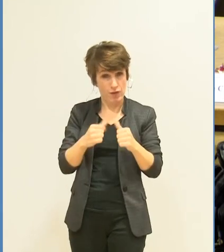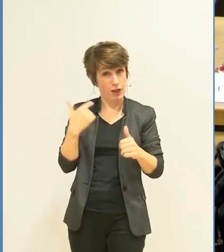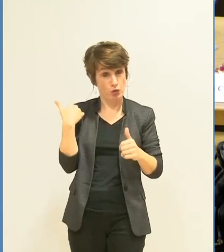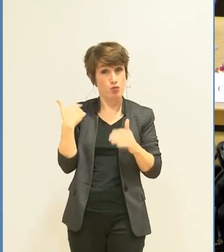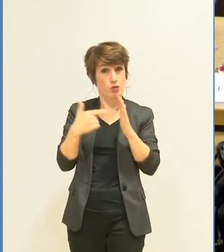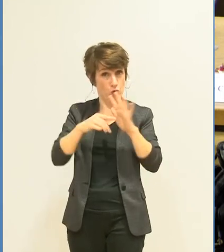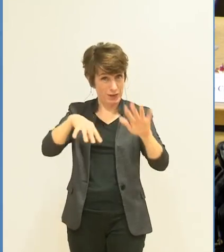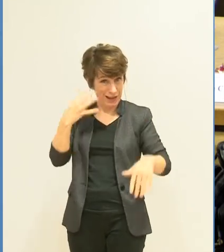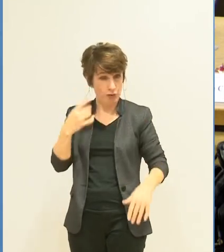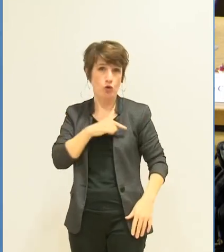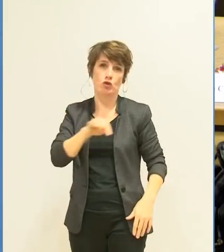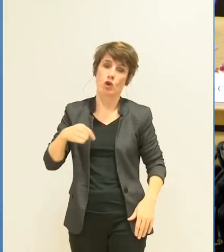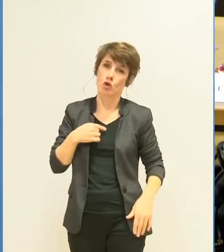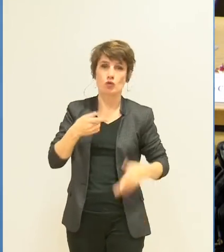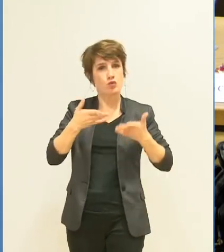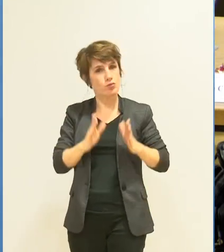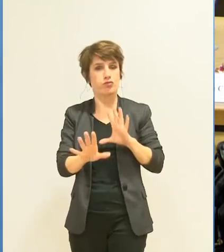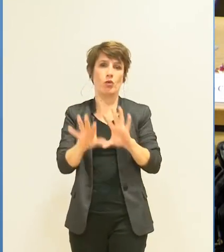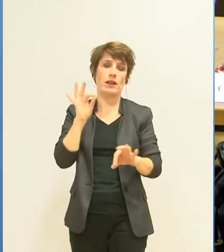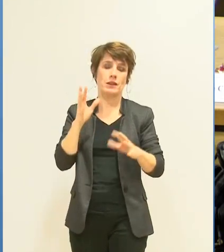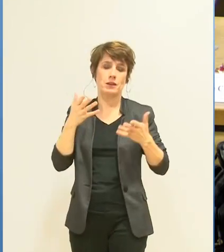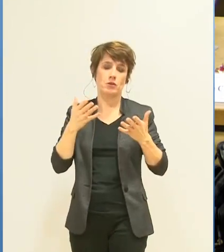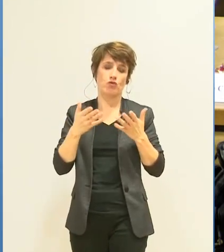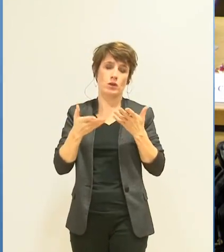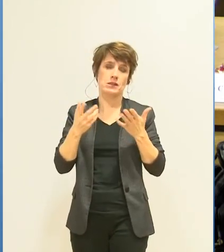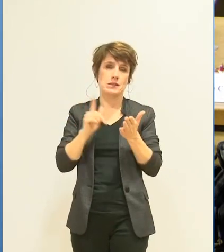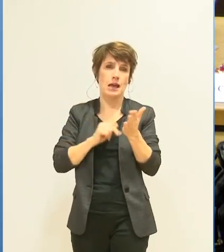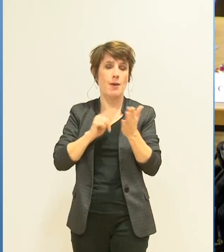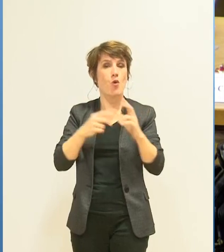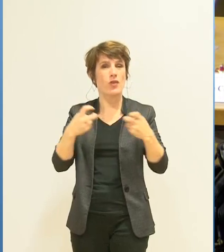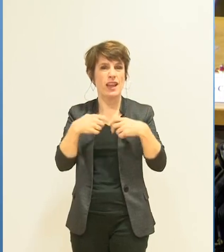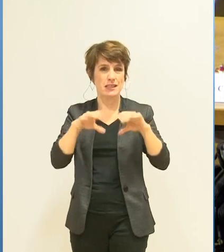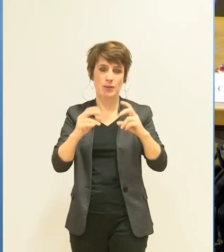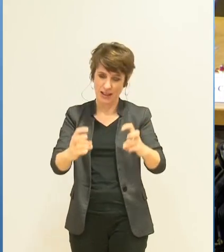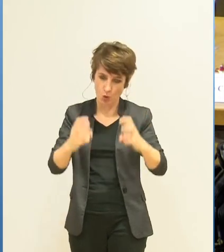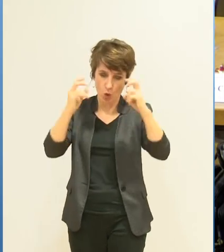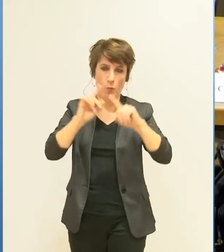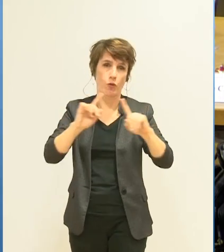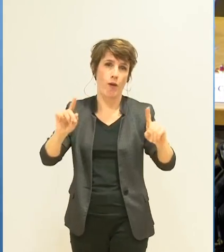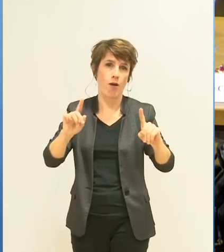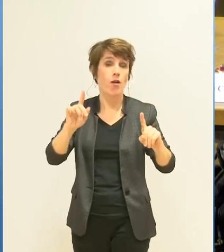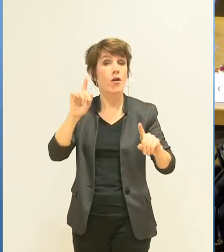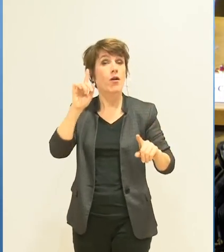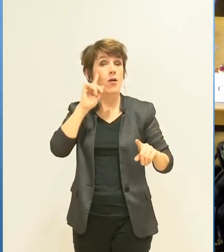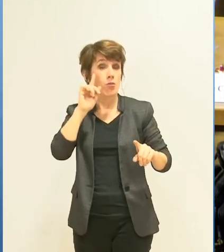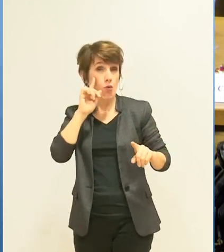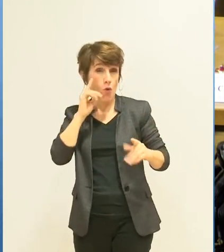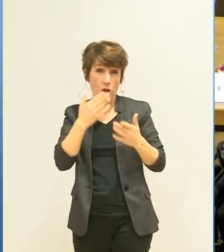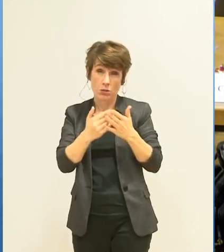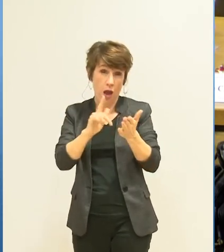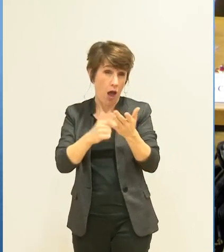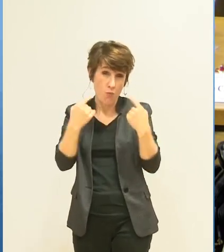nous avons fait le choix de ne pas augmenter la taxe d'habitation un des impôts les plus injustes puisqu'il ne tient pas compte des revenus